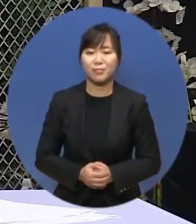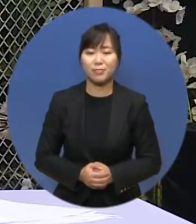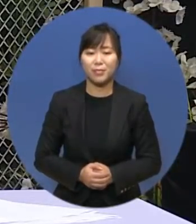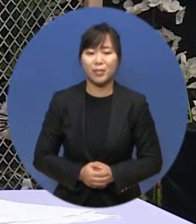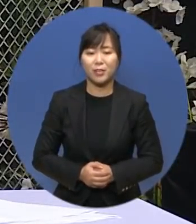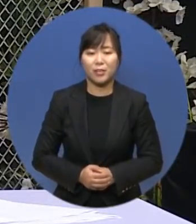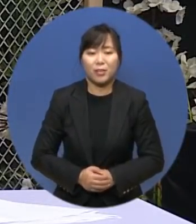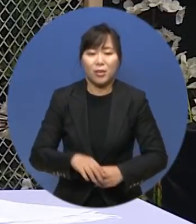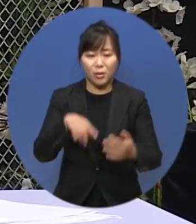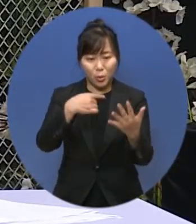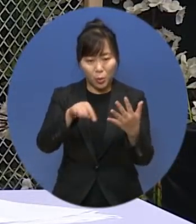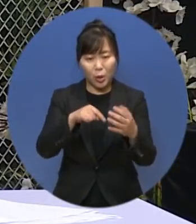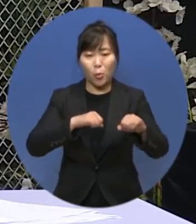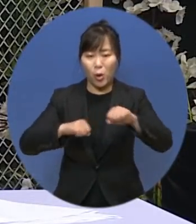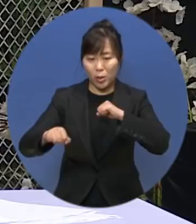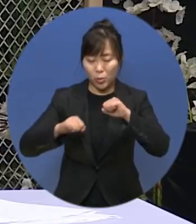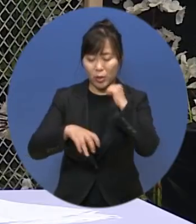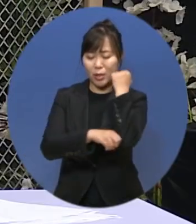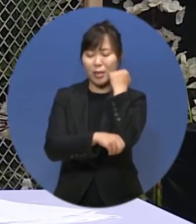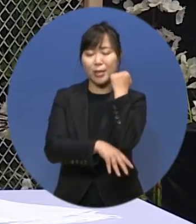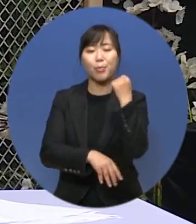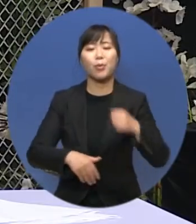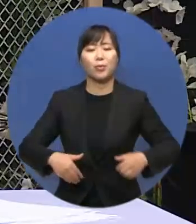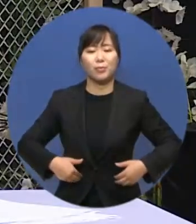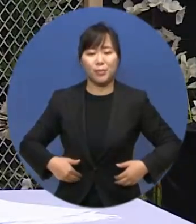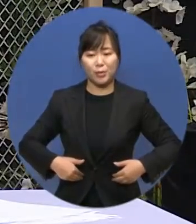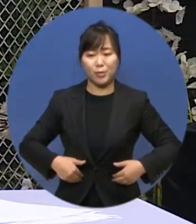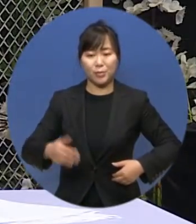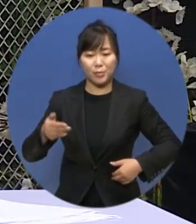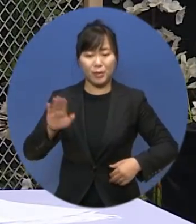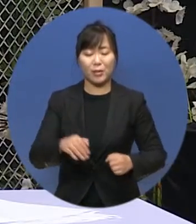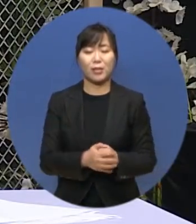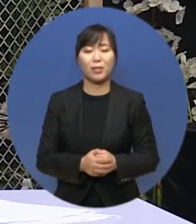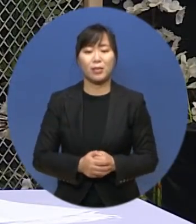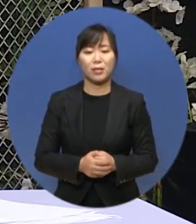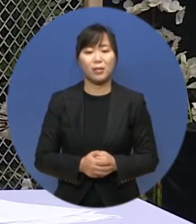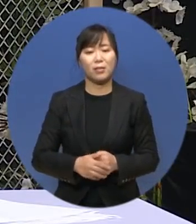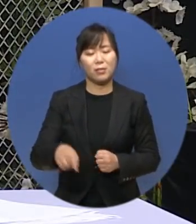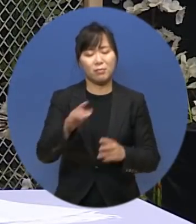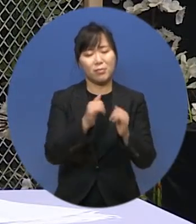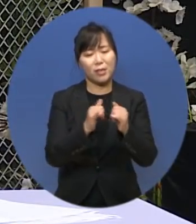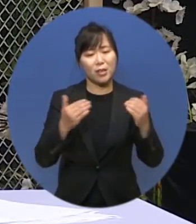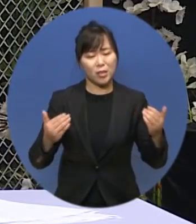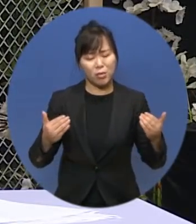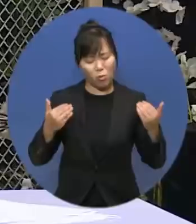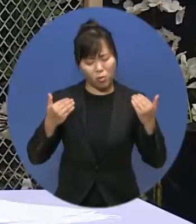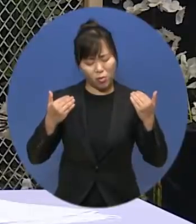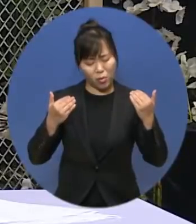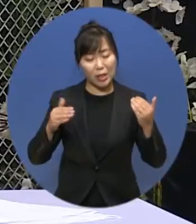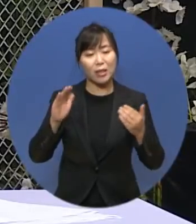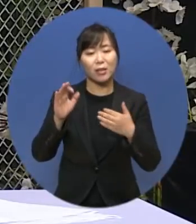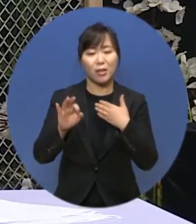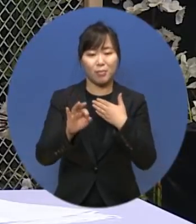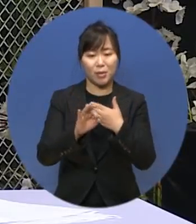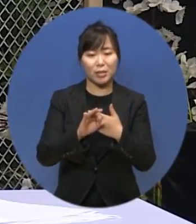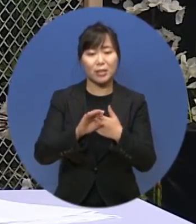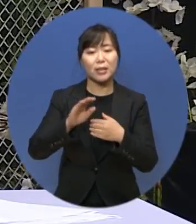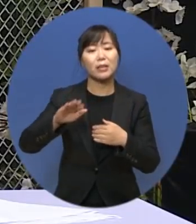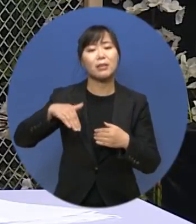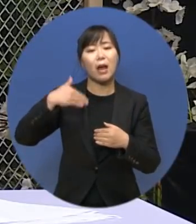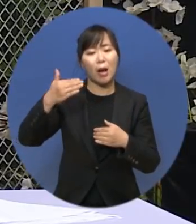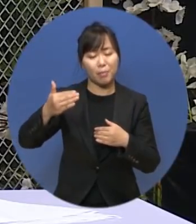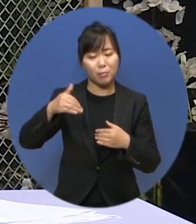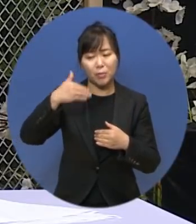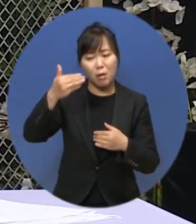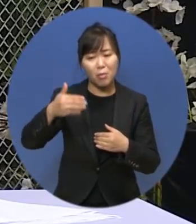그 교육과 활동이 저희들이 이제 베이스인데 이 친구들이 이제 성인이 되면은 그 다음